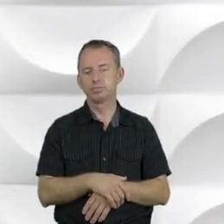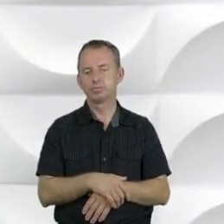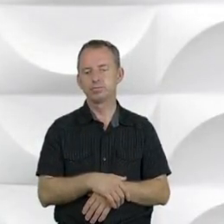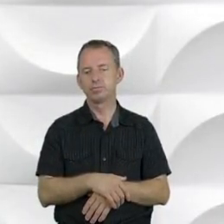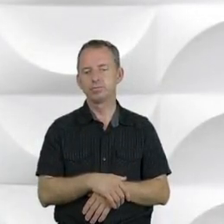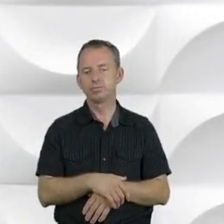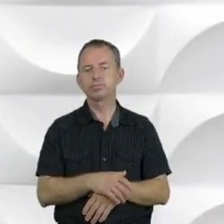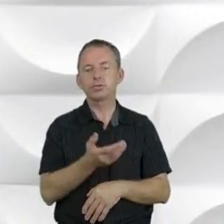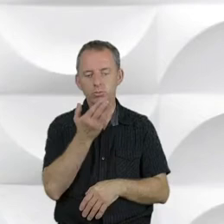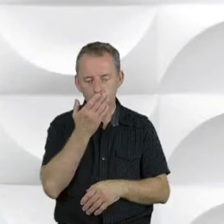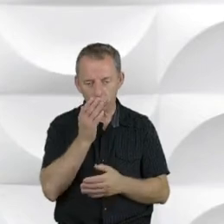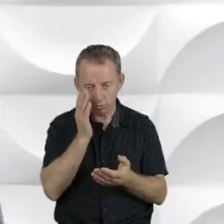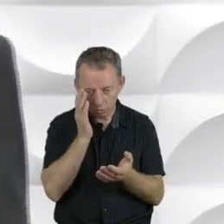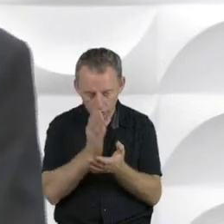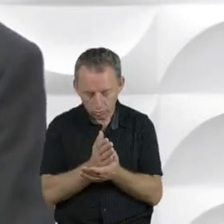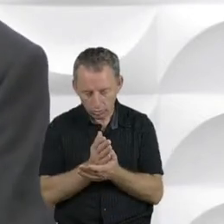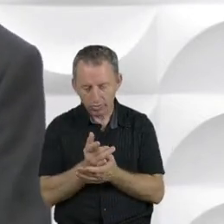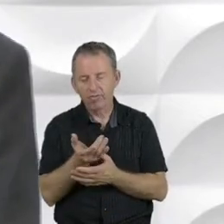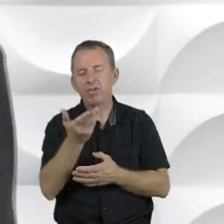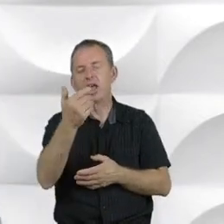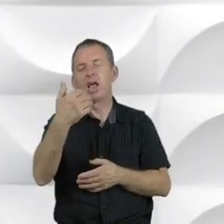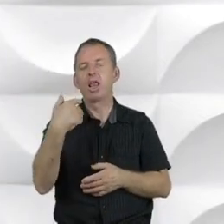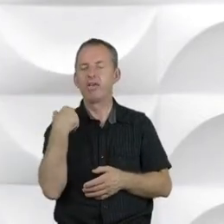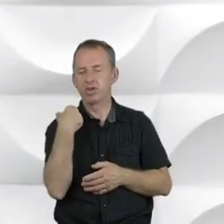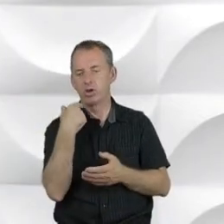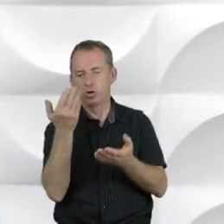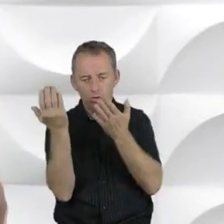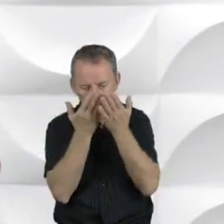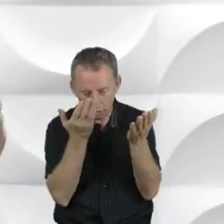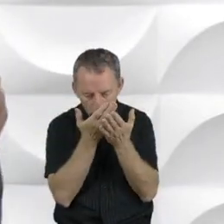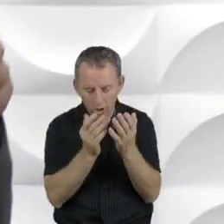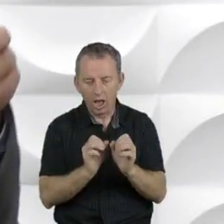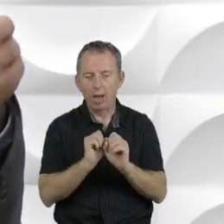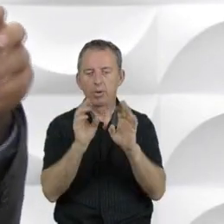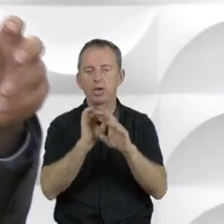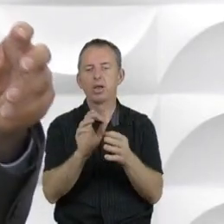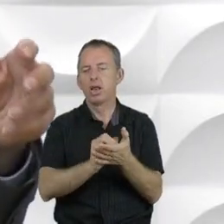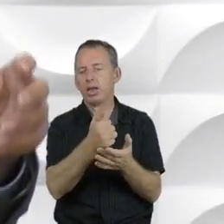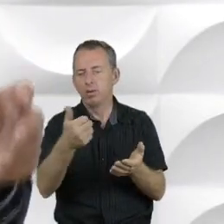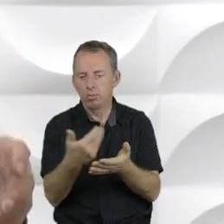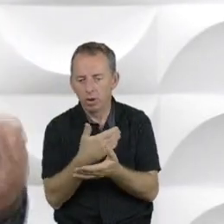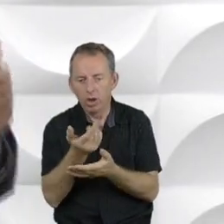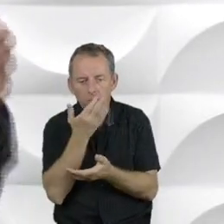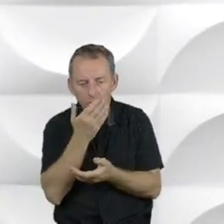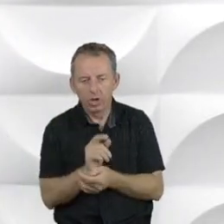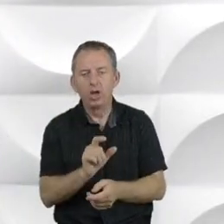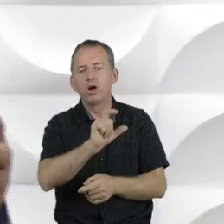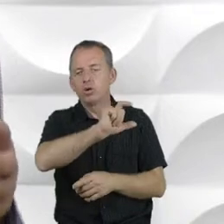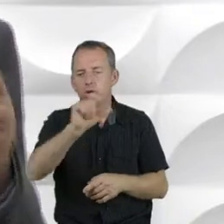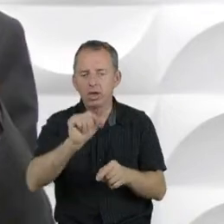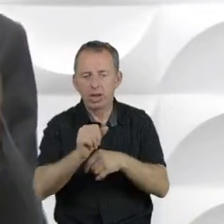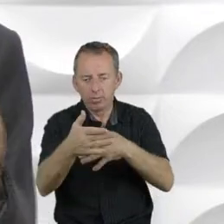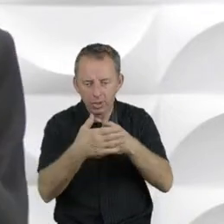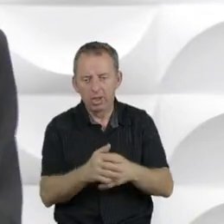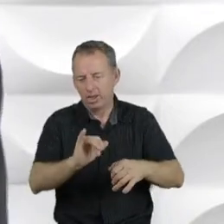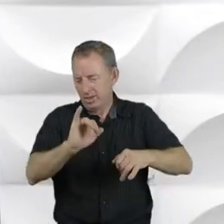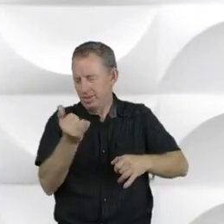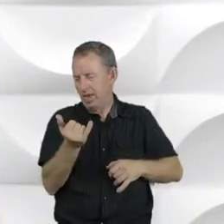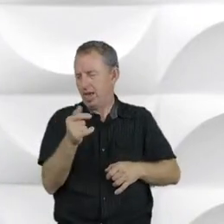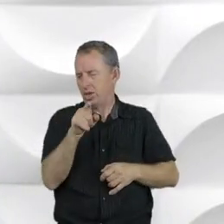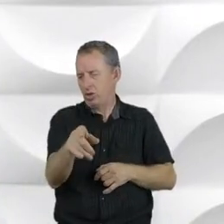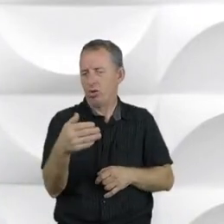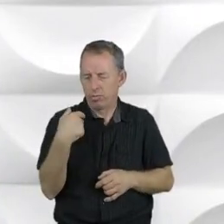My mówimy już tyle wieków czytamy, a tu w Apokalipsie na samym początku powiedziane, czas jest bliski. Jaki to